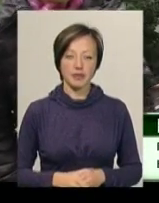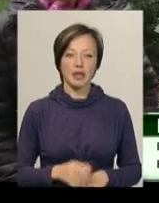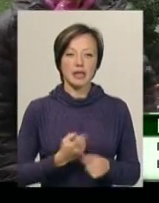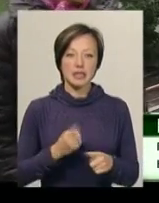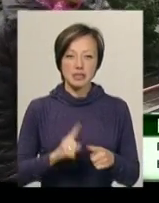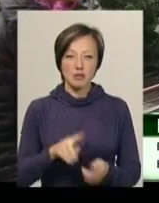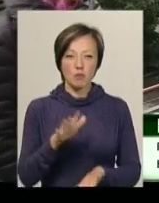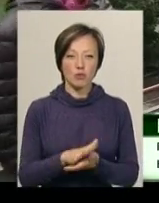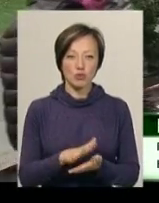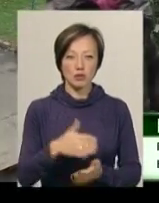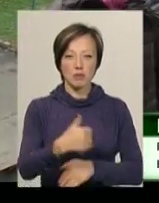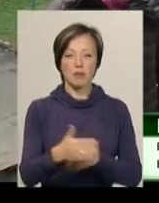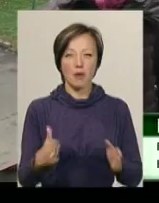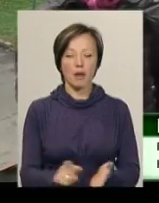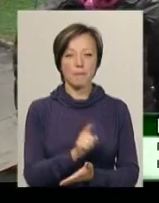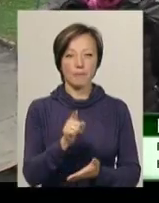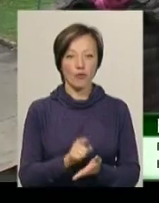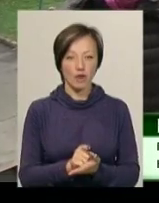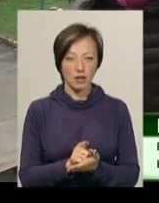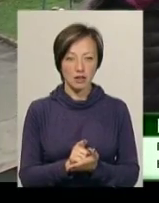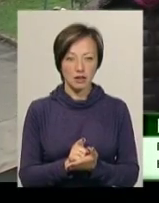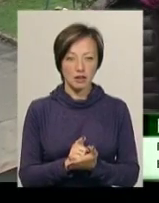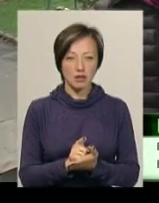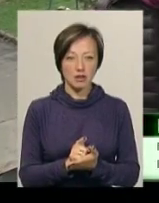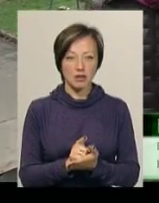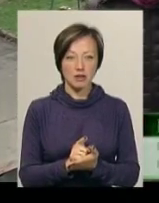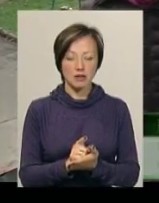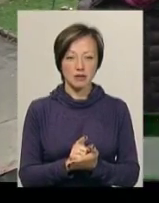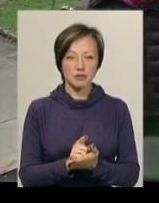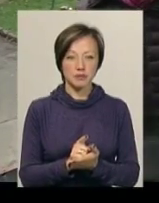ці мусорні баки повинні